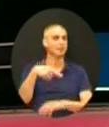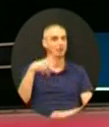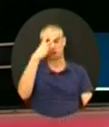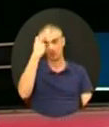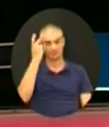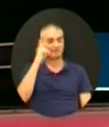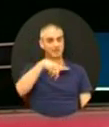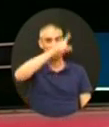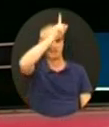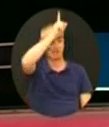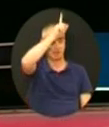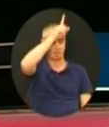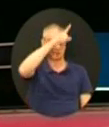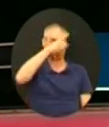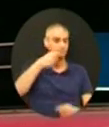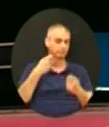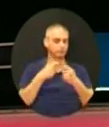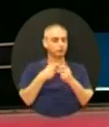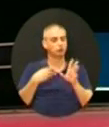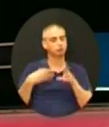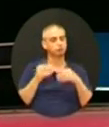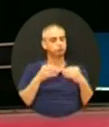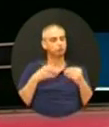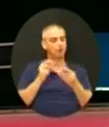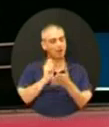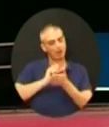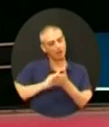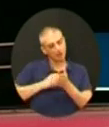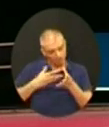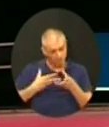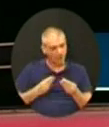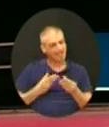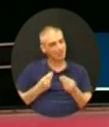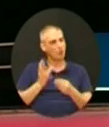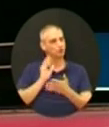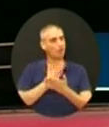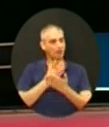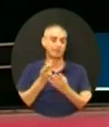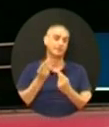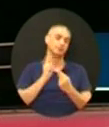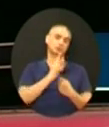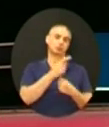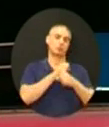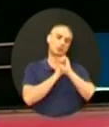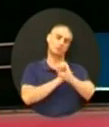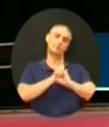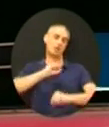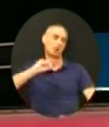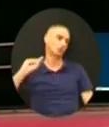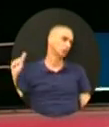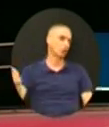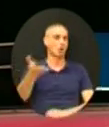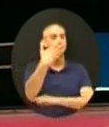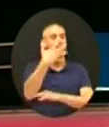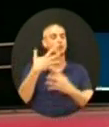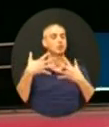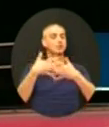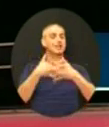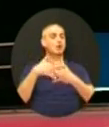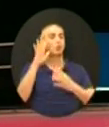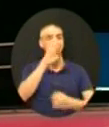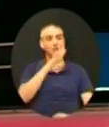ערב לגרמניה לגבי פשרה בניסוח ההחלטה ומצד שני תמיכה גורפת של כל המדינות באיחוד